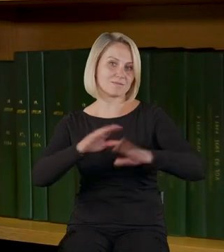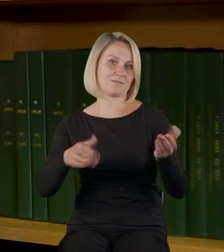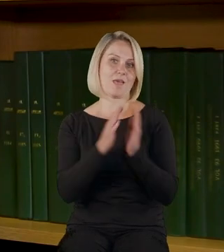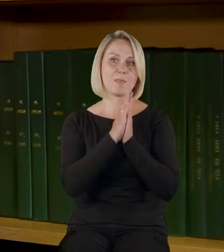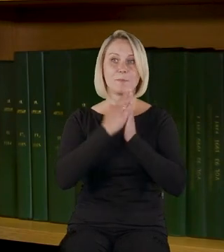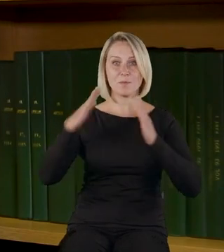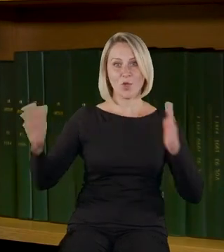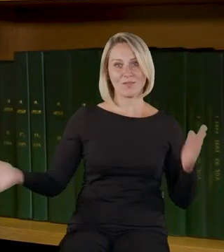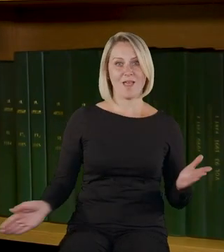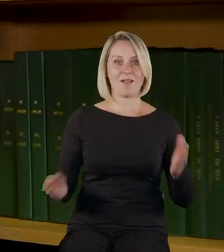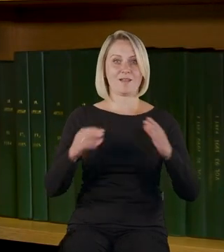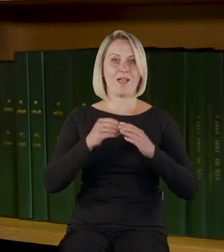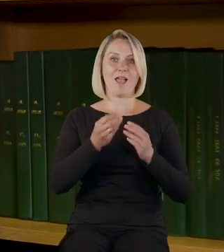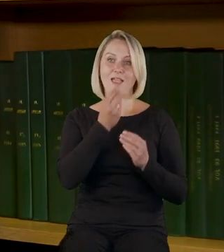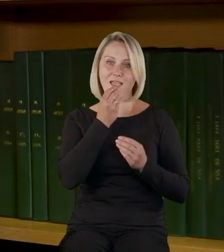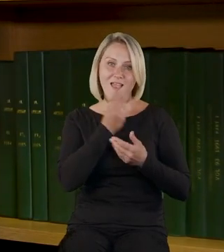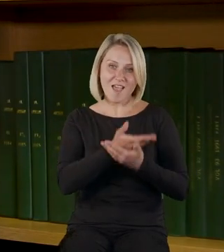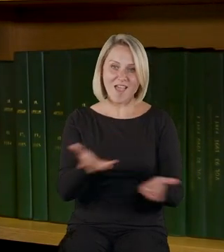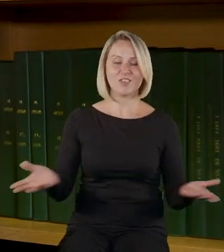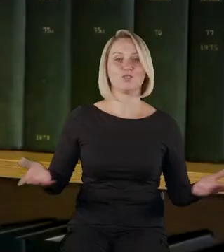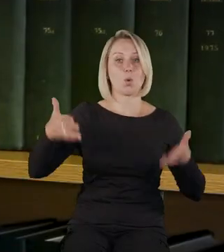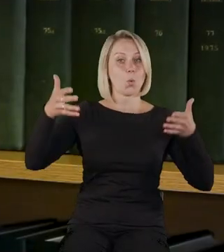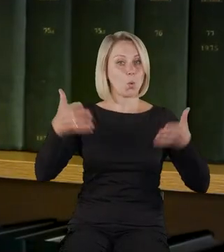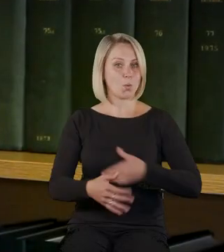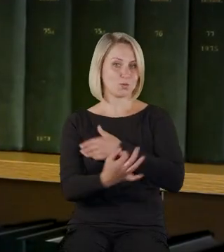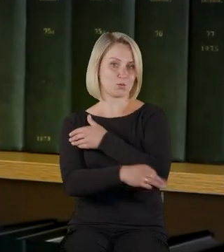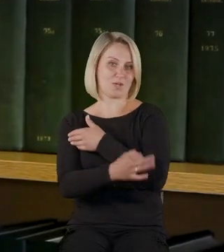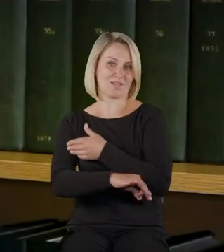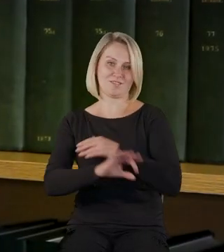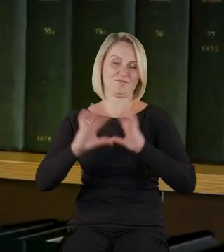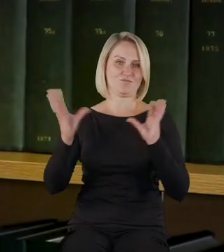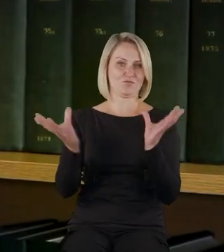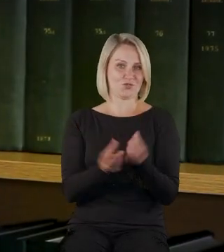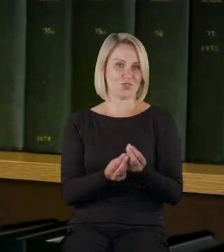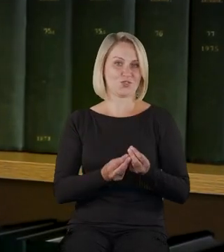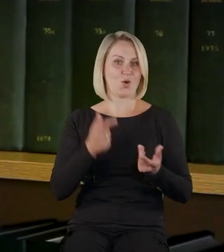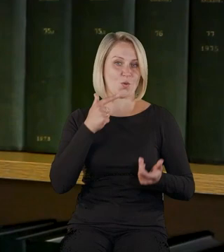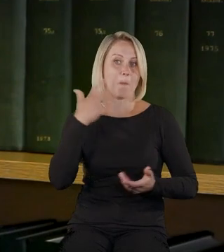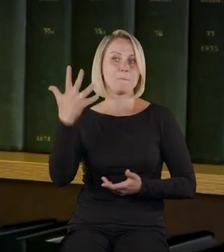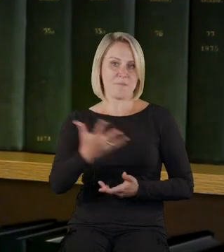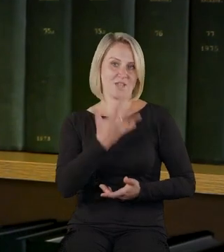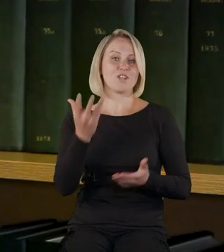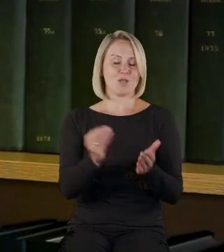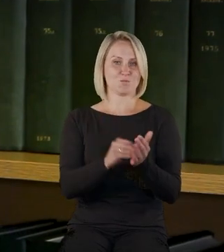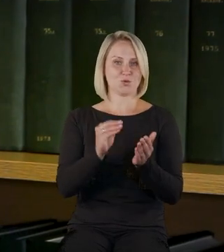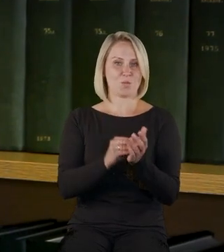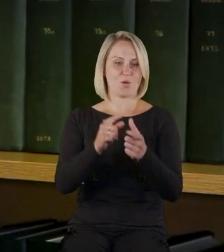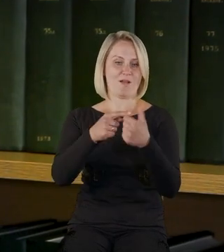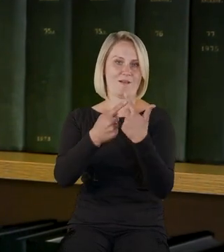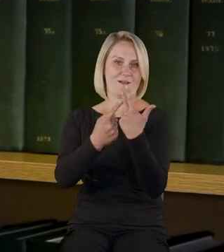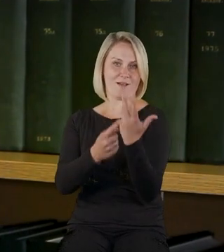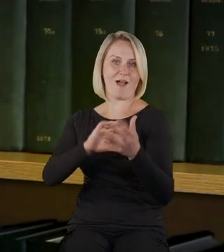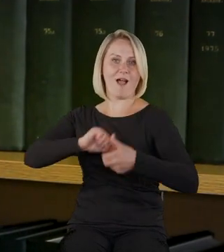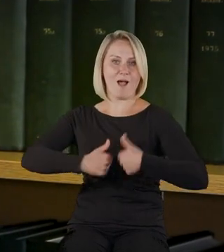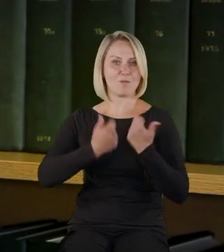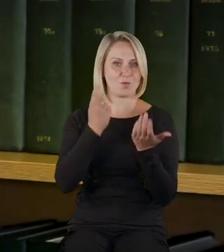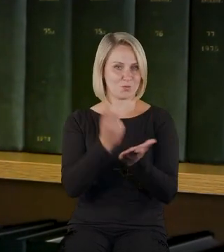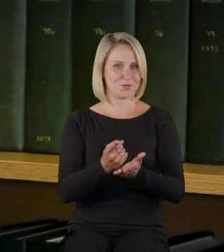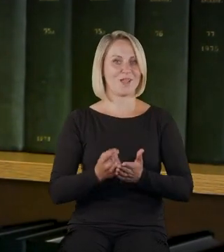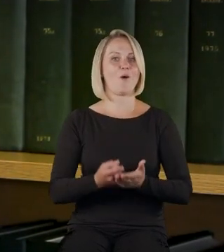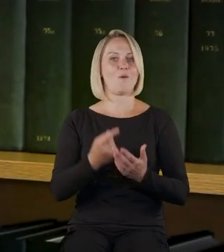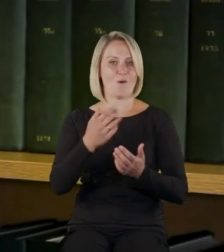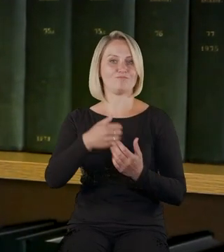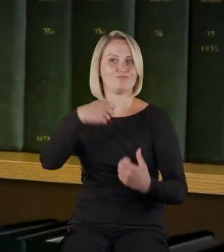bibliotekę, znajdziecie stołówkę, klub studencki, czyli to, co będzie Wam przez najbliższe 5 lat potrzebne, aby uzyskać